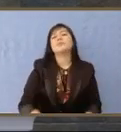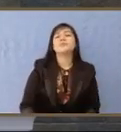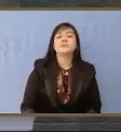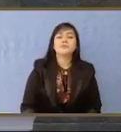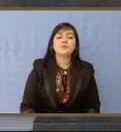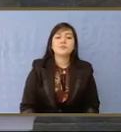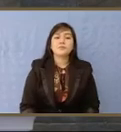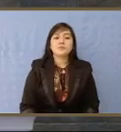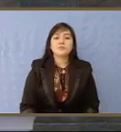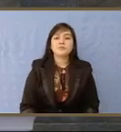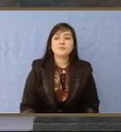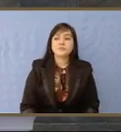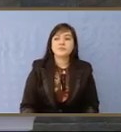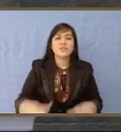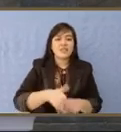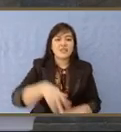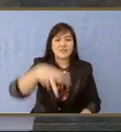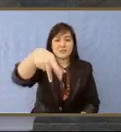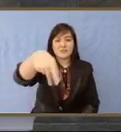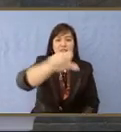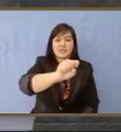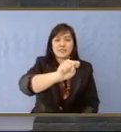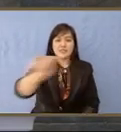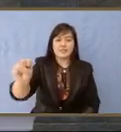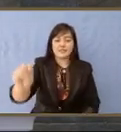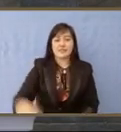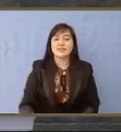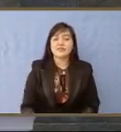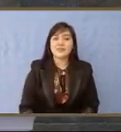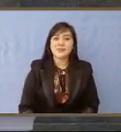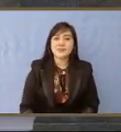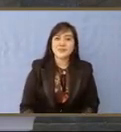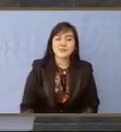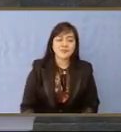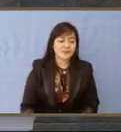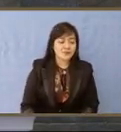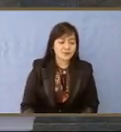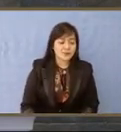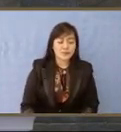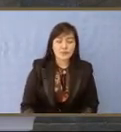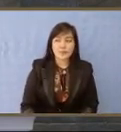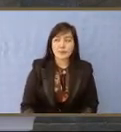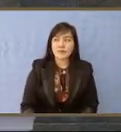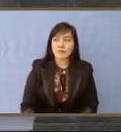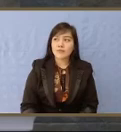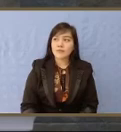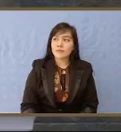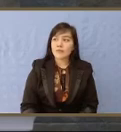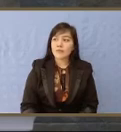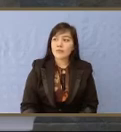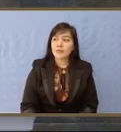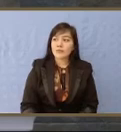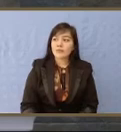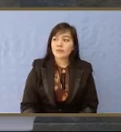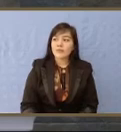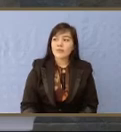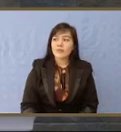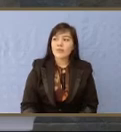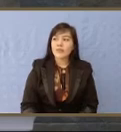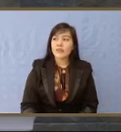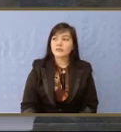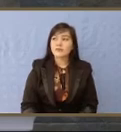teacher nyo, ibigay na lang nyo ito. Hindi na may isama ito, review na lang. Alright, and sa mga, yung Bible characters sa BFC yun, di